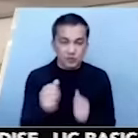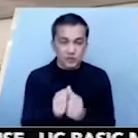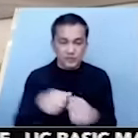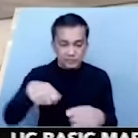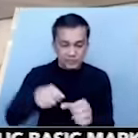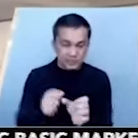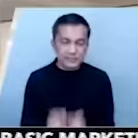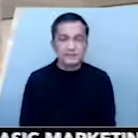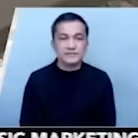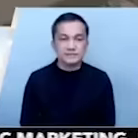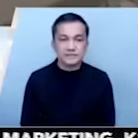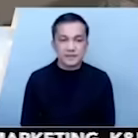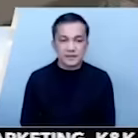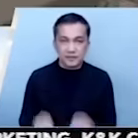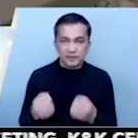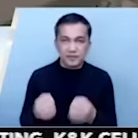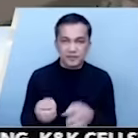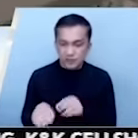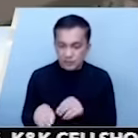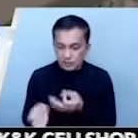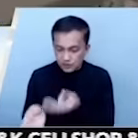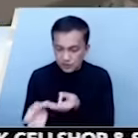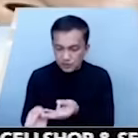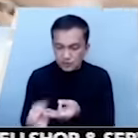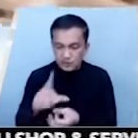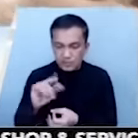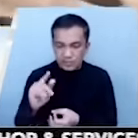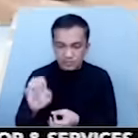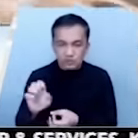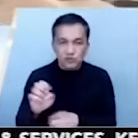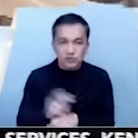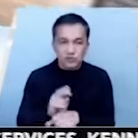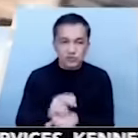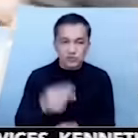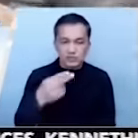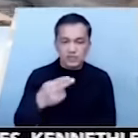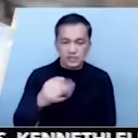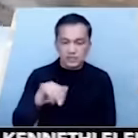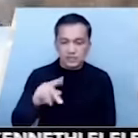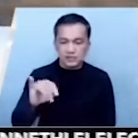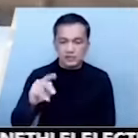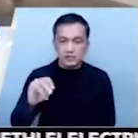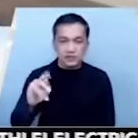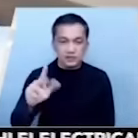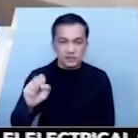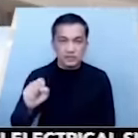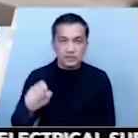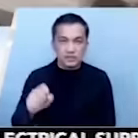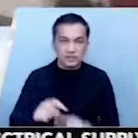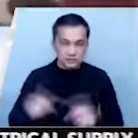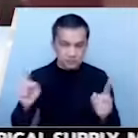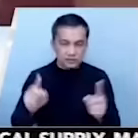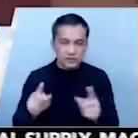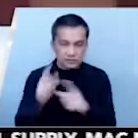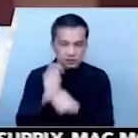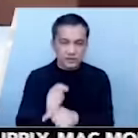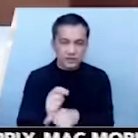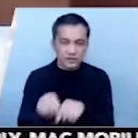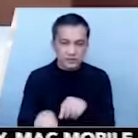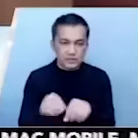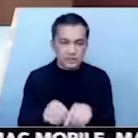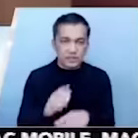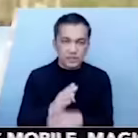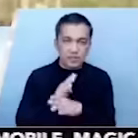Pinaparami ang mga lettuce gamit ang hydroponics na di gaya ng tradisyonal na pagtatanim, iwas peste raw at